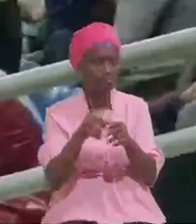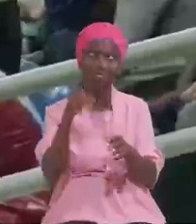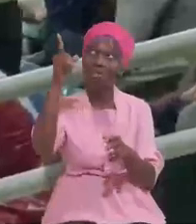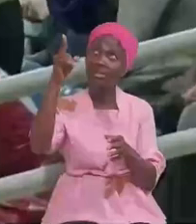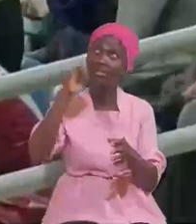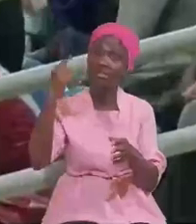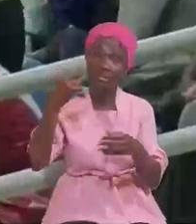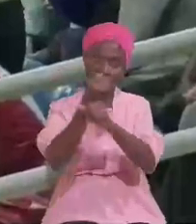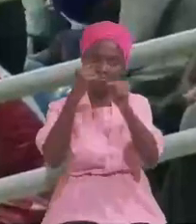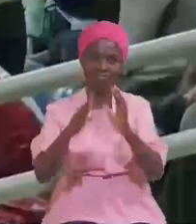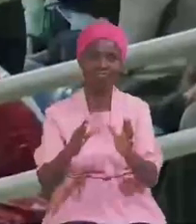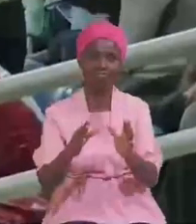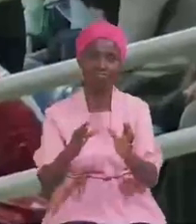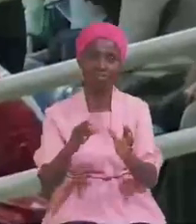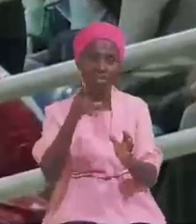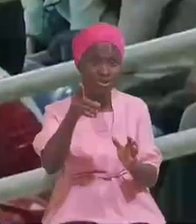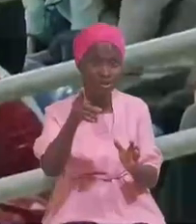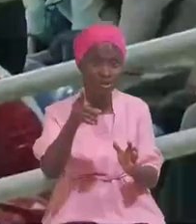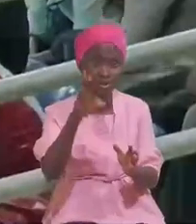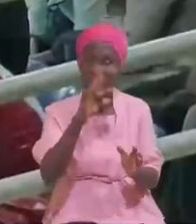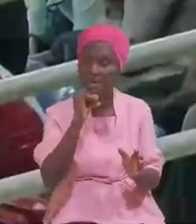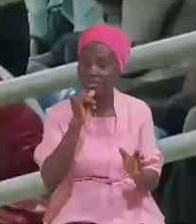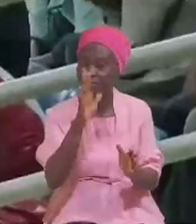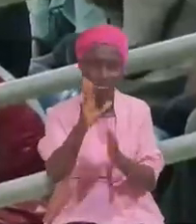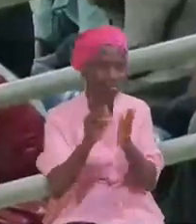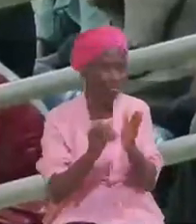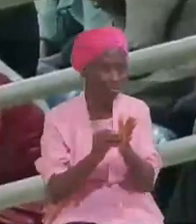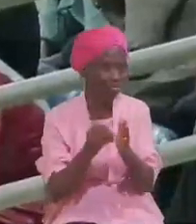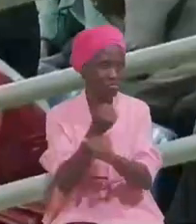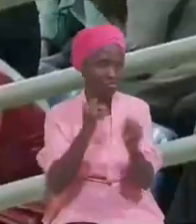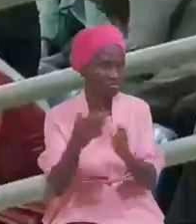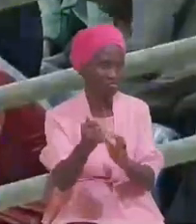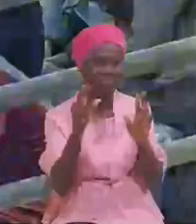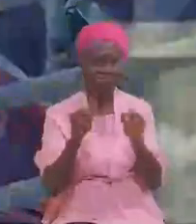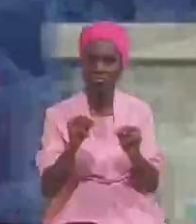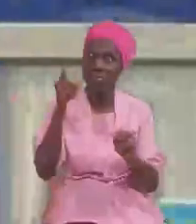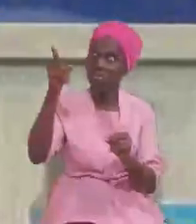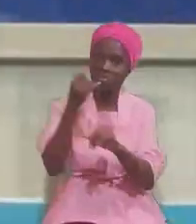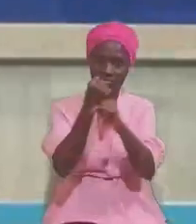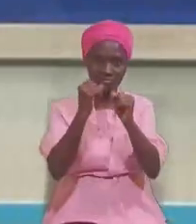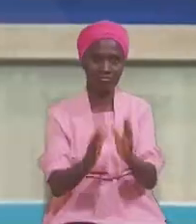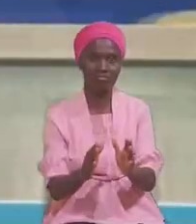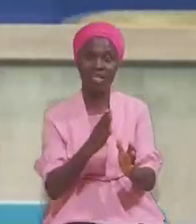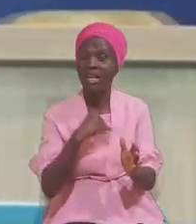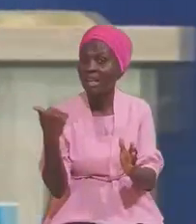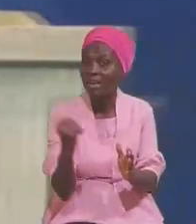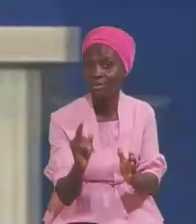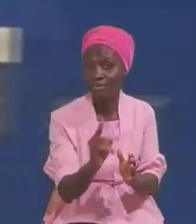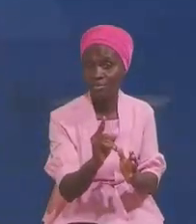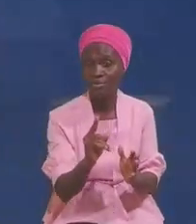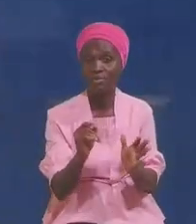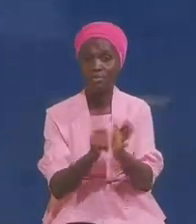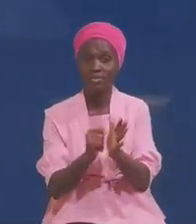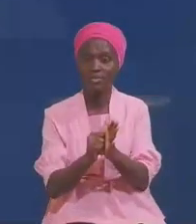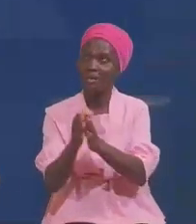sauveur. Vous n'êtes pas votre propre sauveur. Lui, il est le sauveur. Et quiconque